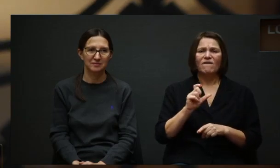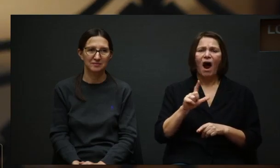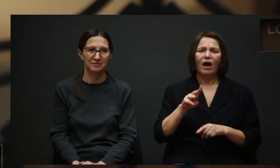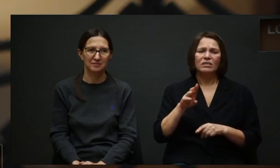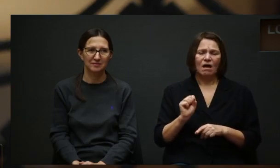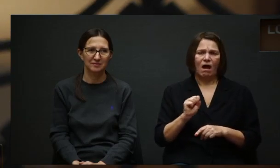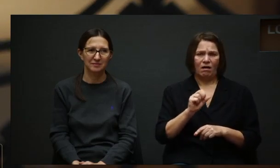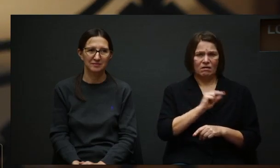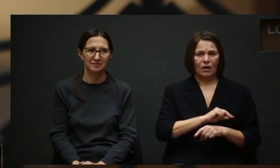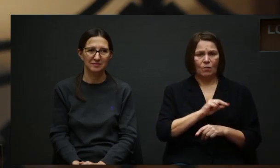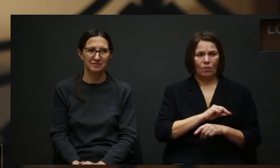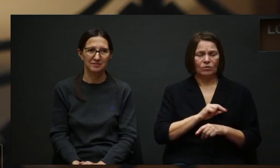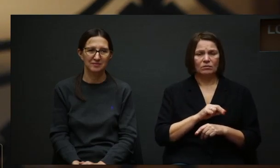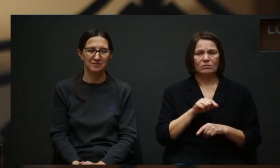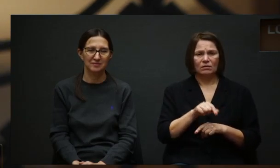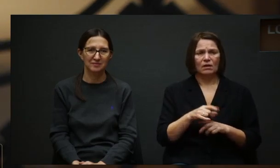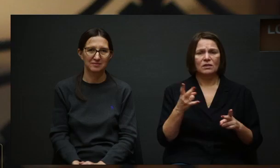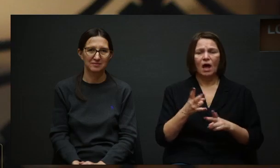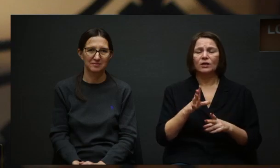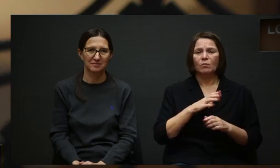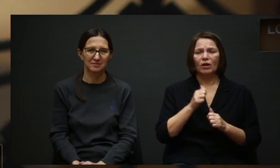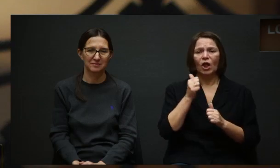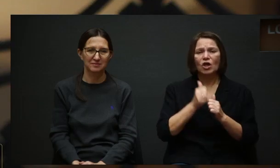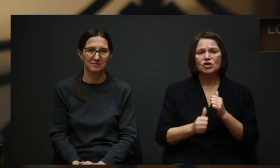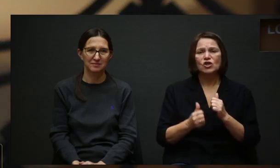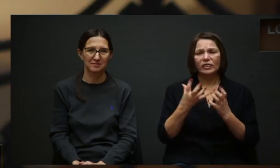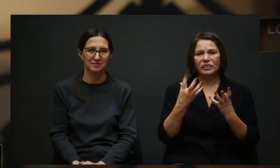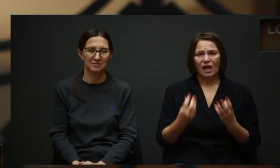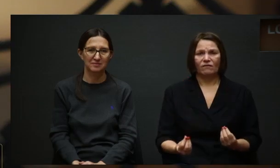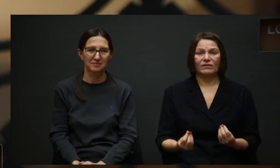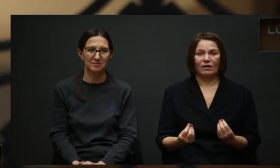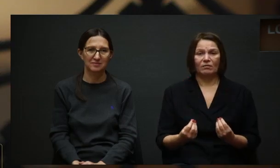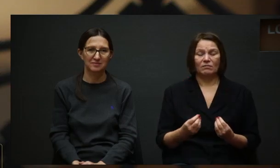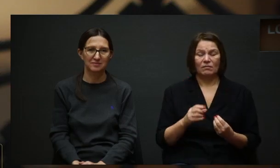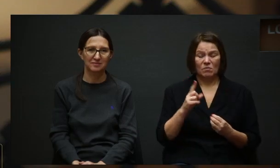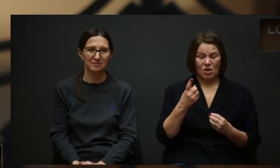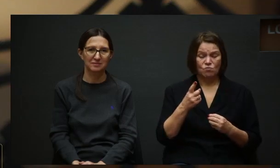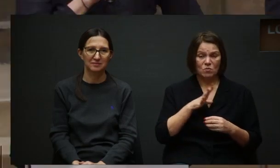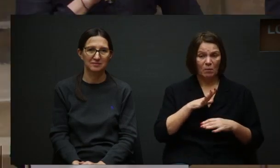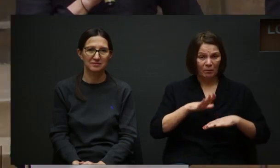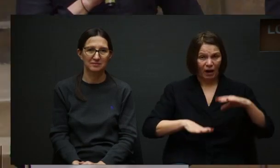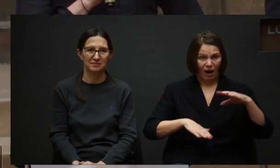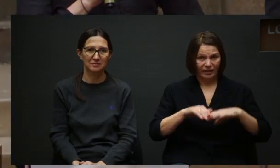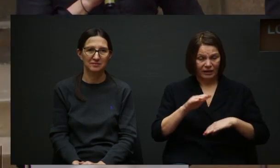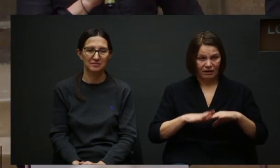было, ну, практически ежедневно, если речь о практике,